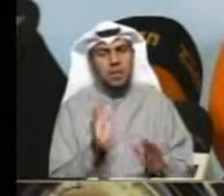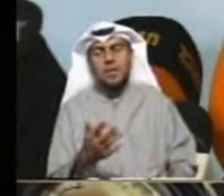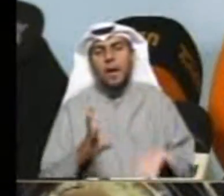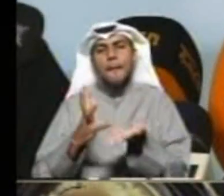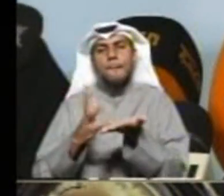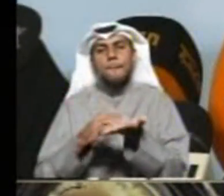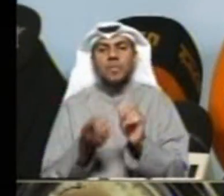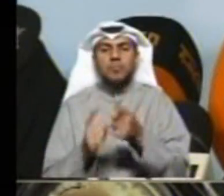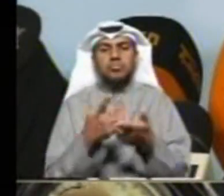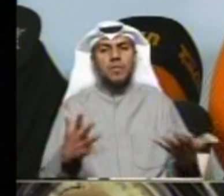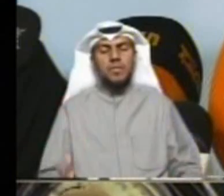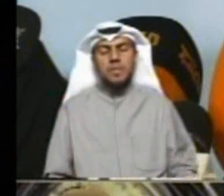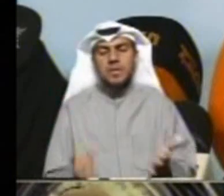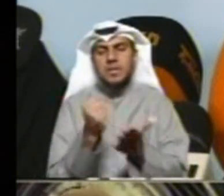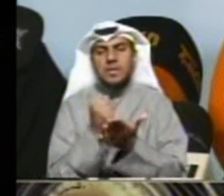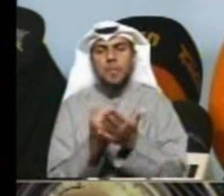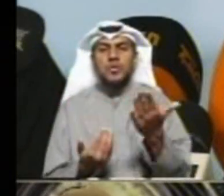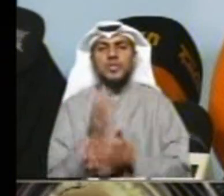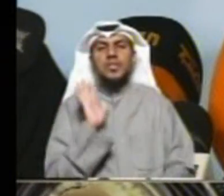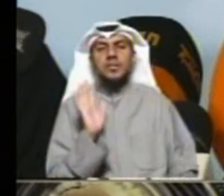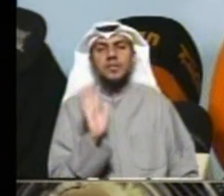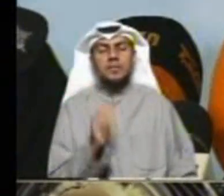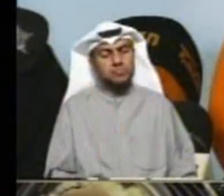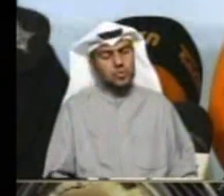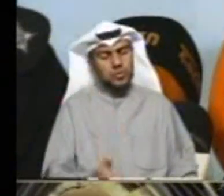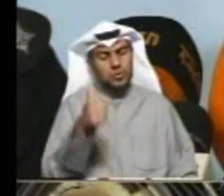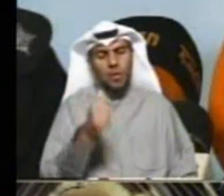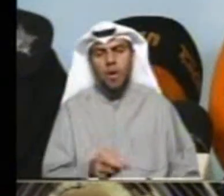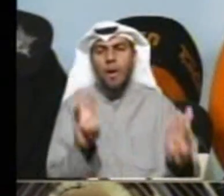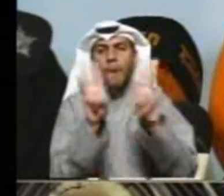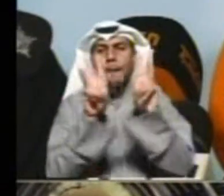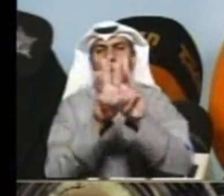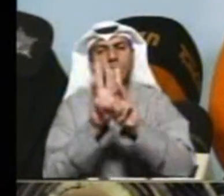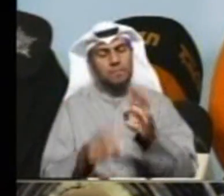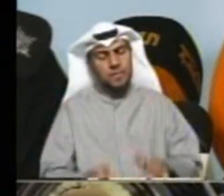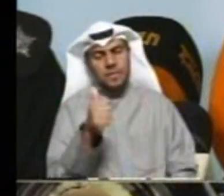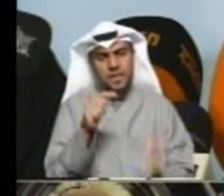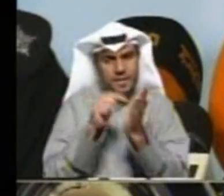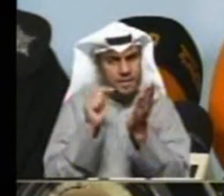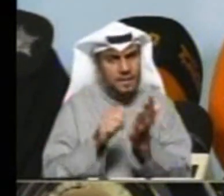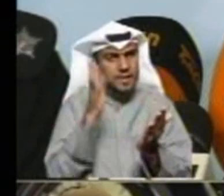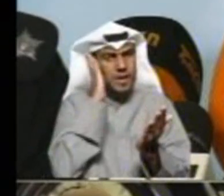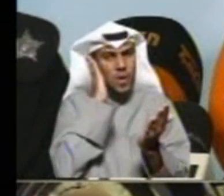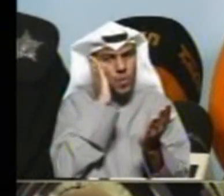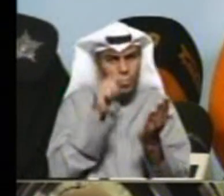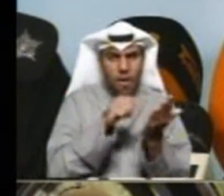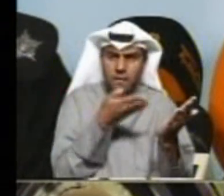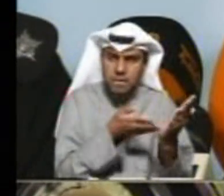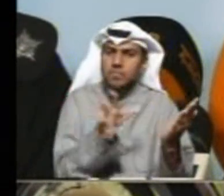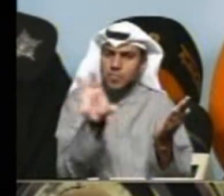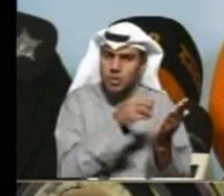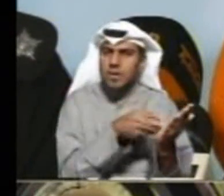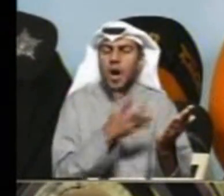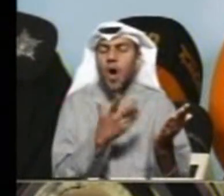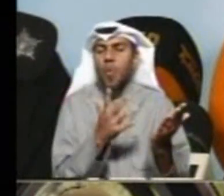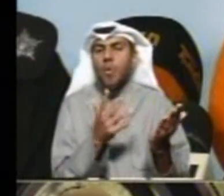الاحيان ازدحام في اعداد المراجعين. نعم. الذين يطلبون التدقيق على معاملاتهم من طرف موظفي الاداره، ويتطلب ايضا الكثير